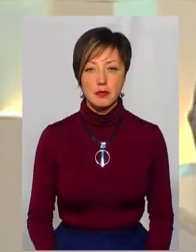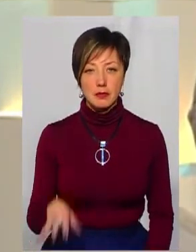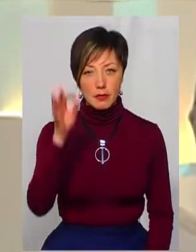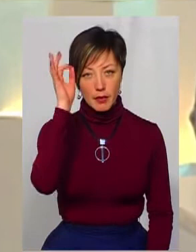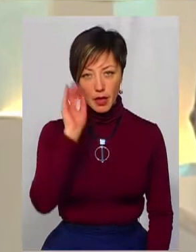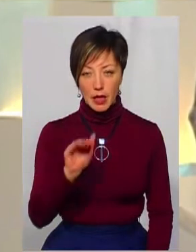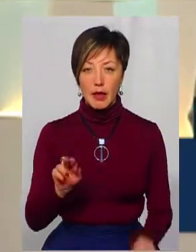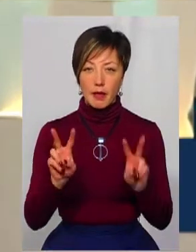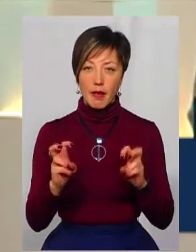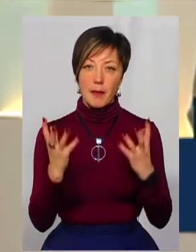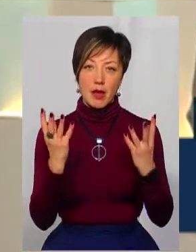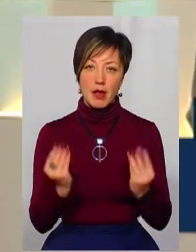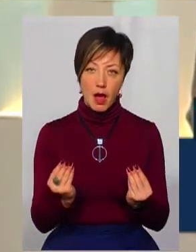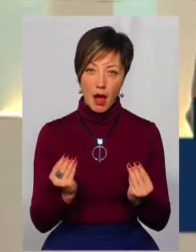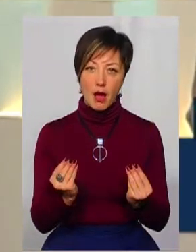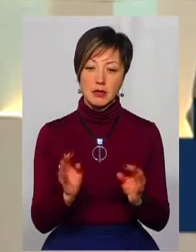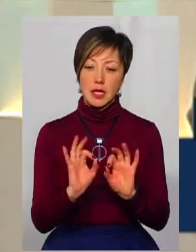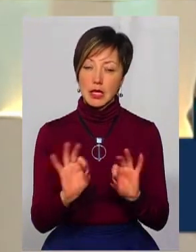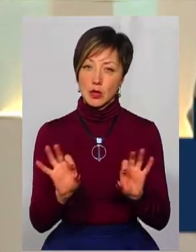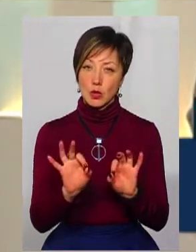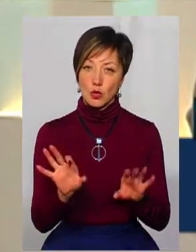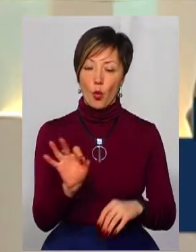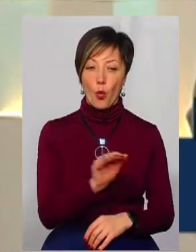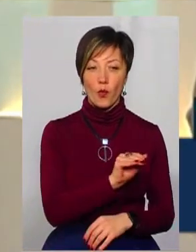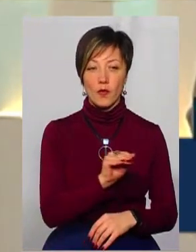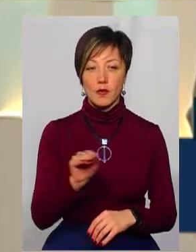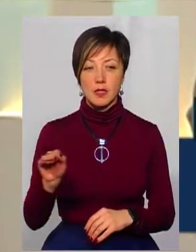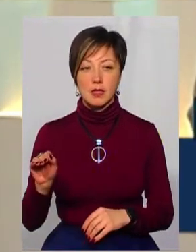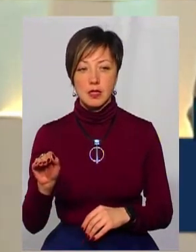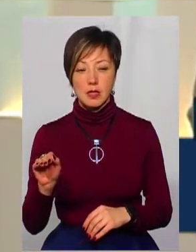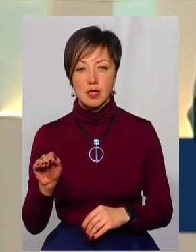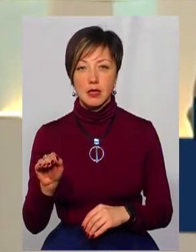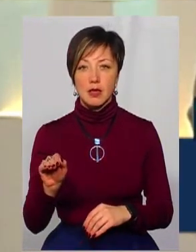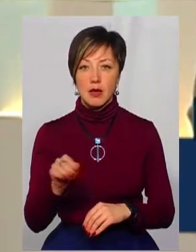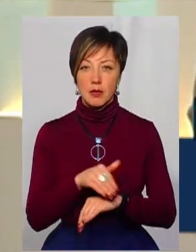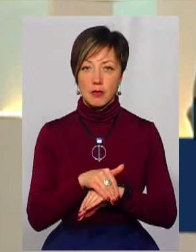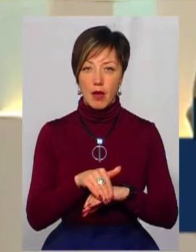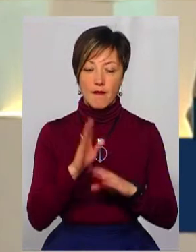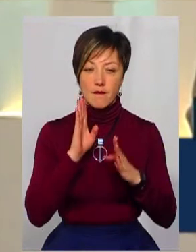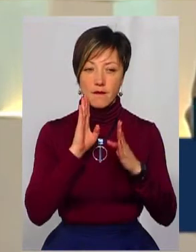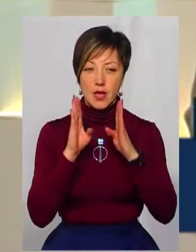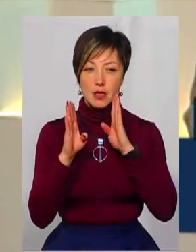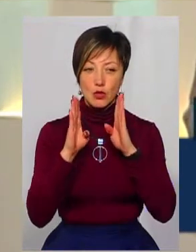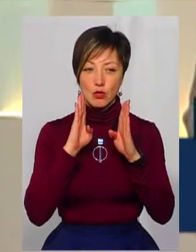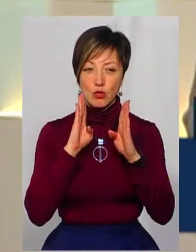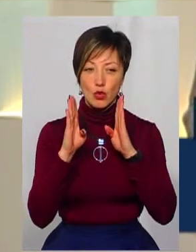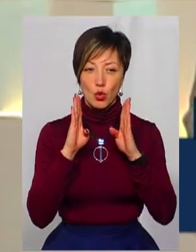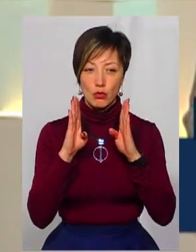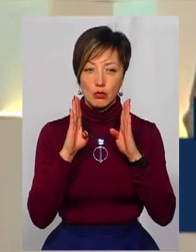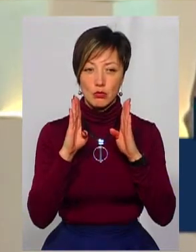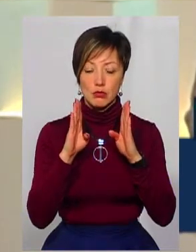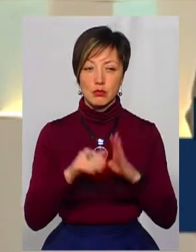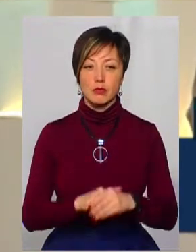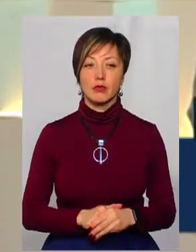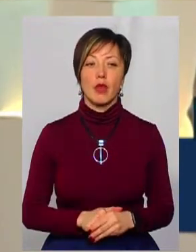Нагадаю, що тема дня транслюється також на офіційній сторінці UA Поділля у мережі